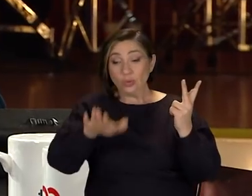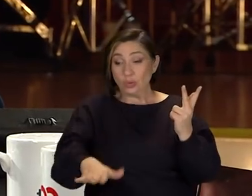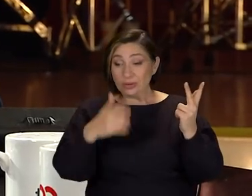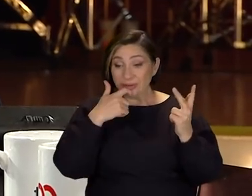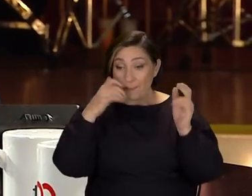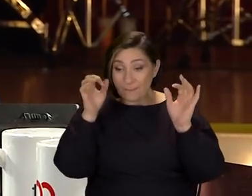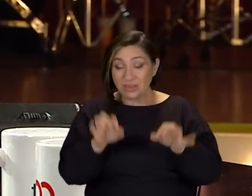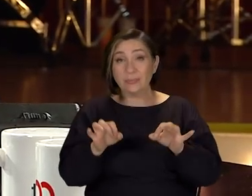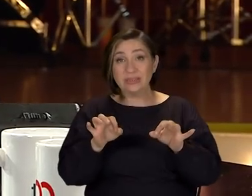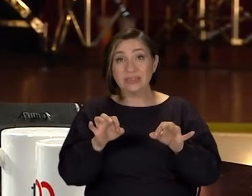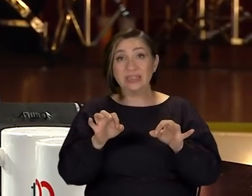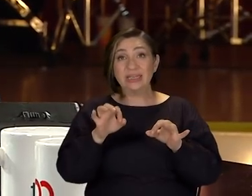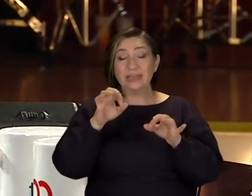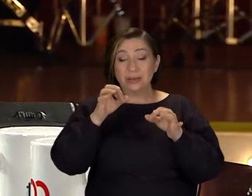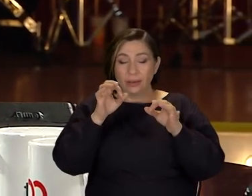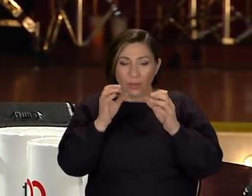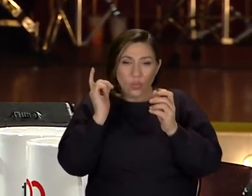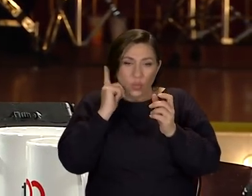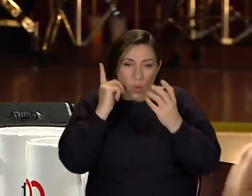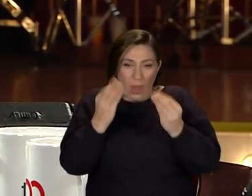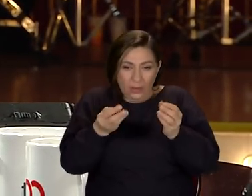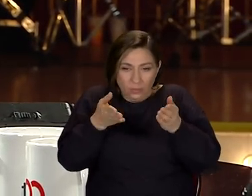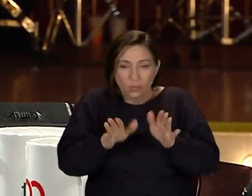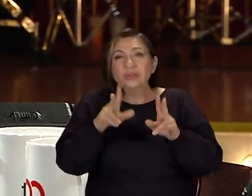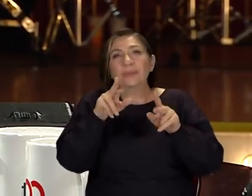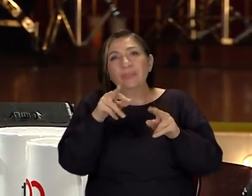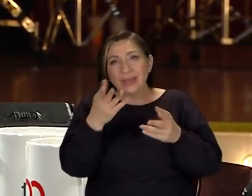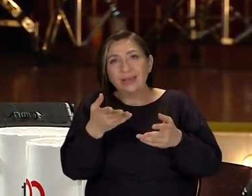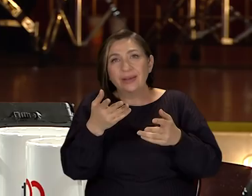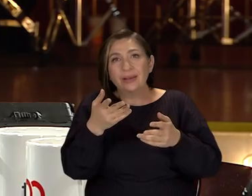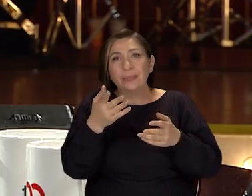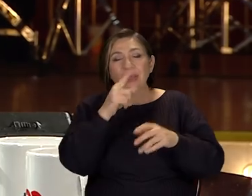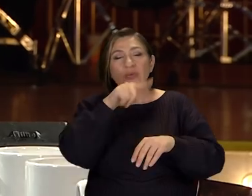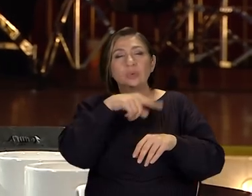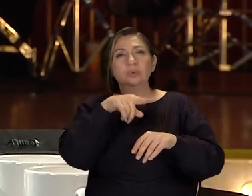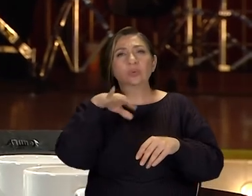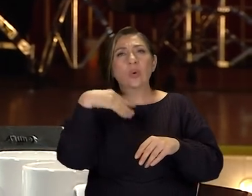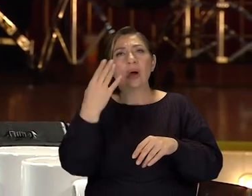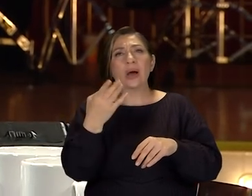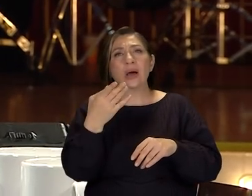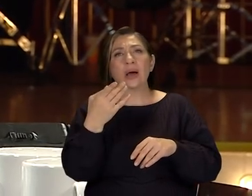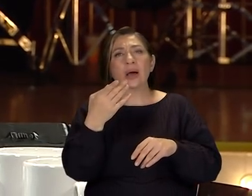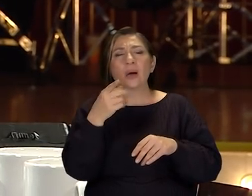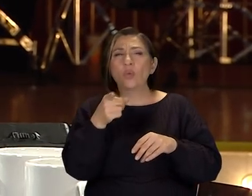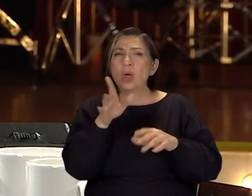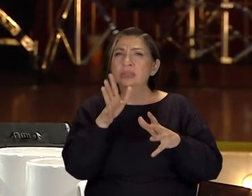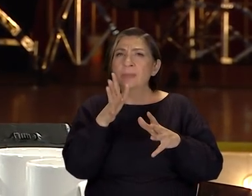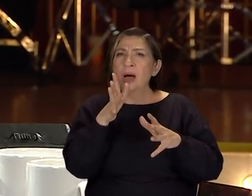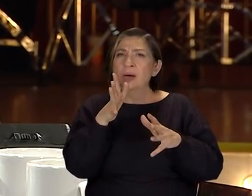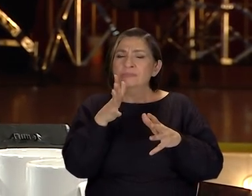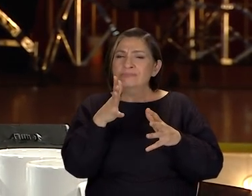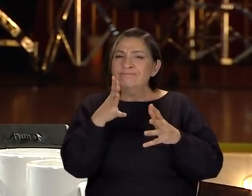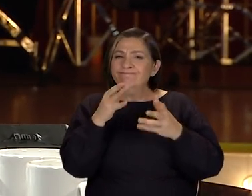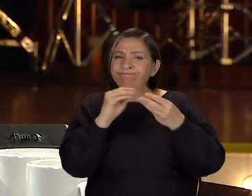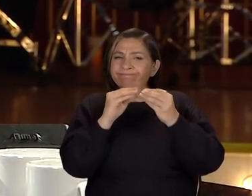yaştan itibaren içine doğmuş olmak. Bir evet, süre sonra tabii ki yani bunun acaba bedelini